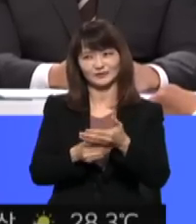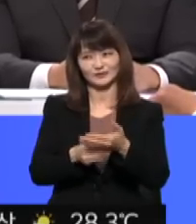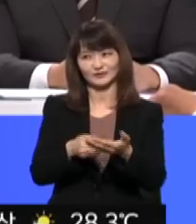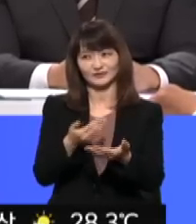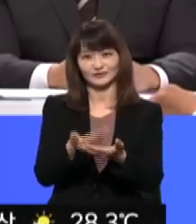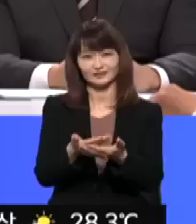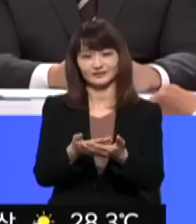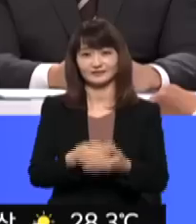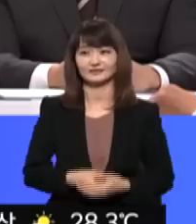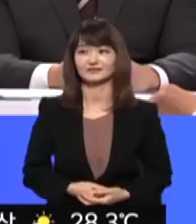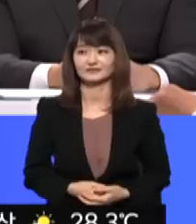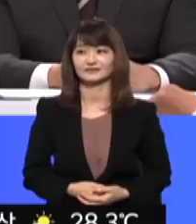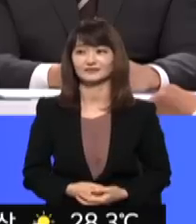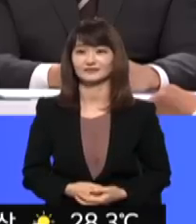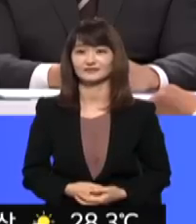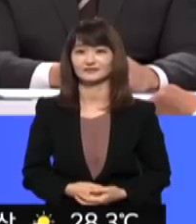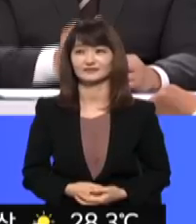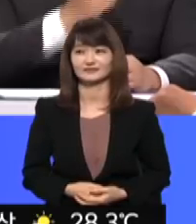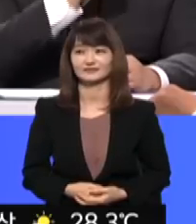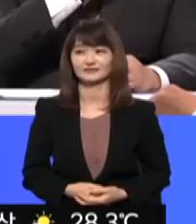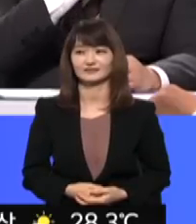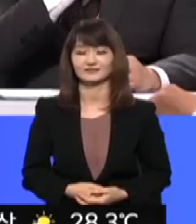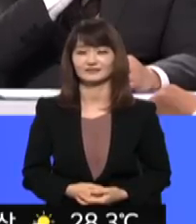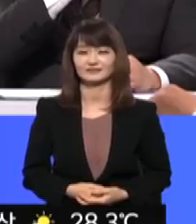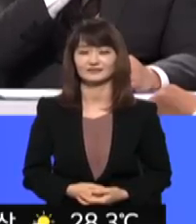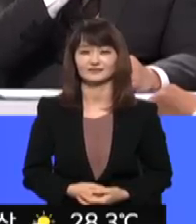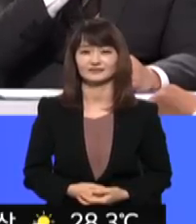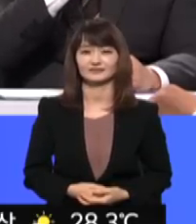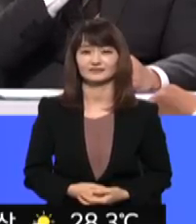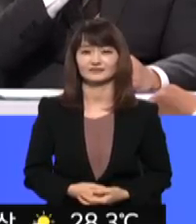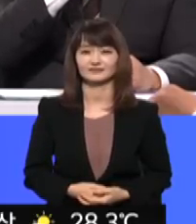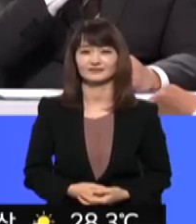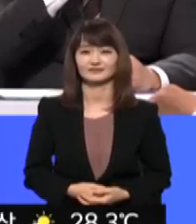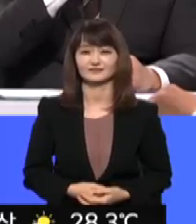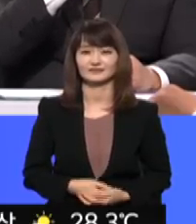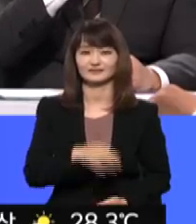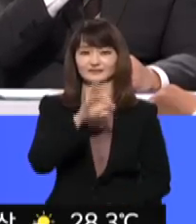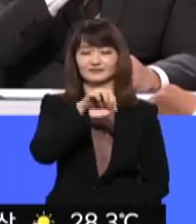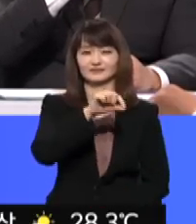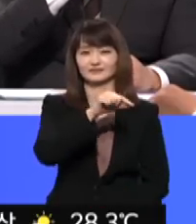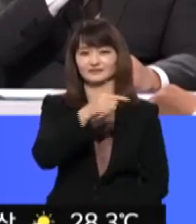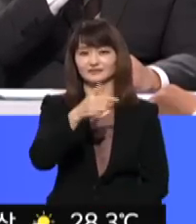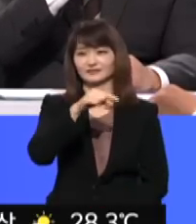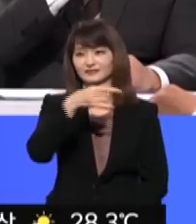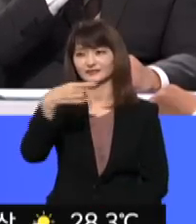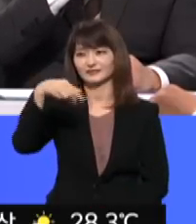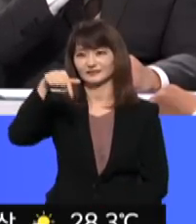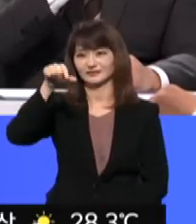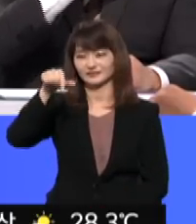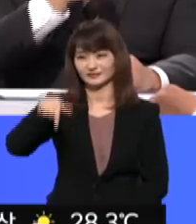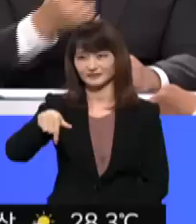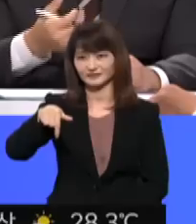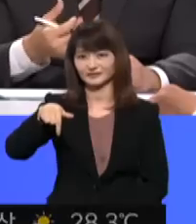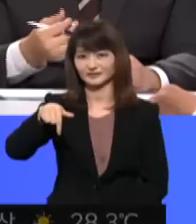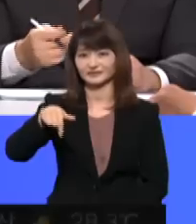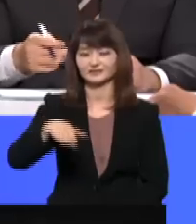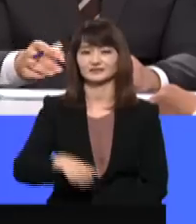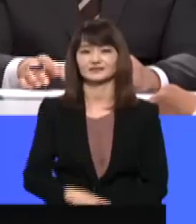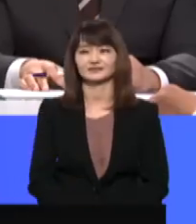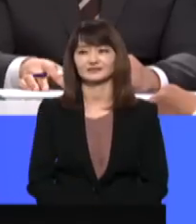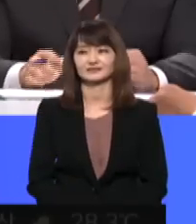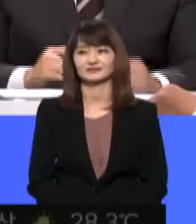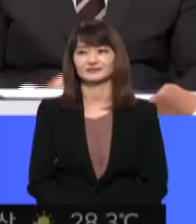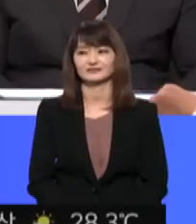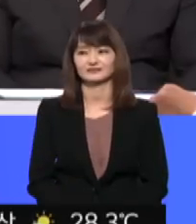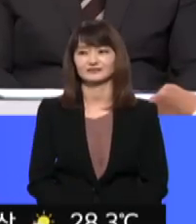이미 두 장이 나가서 못 들었었거든요 그리고 이렇게 윤희석으로 앞글자로 그 해서